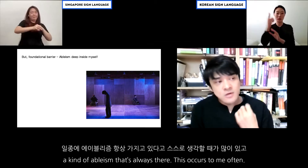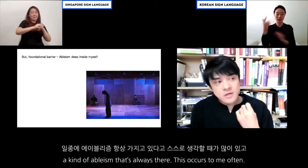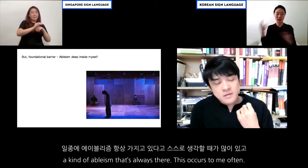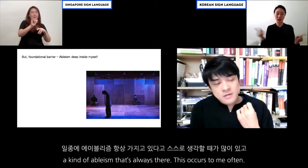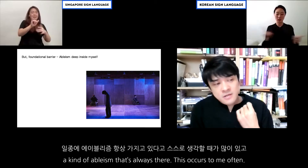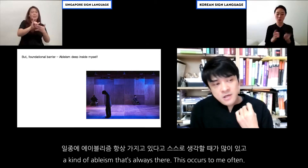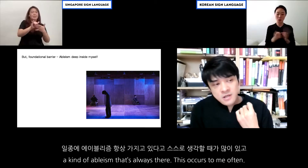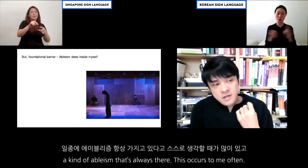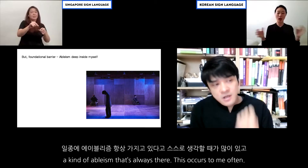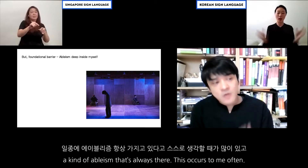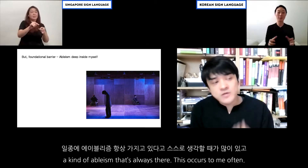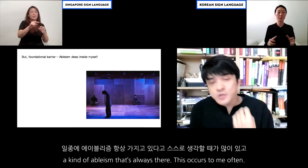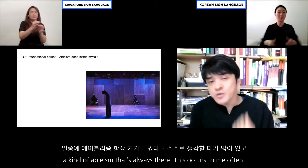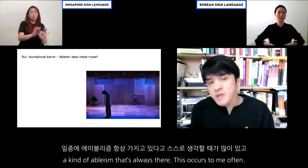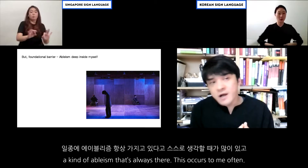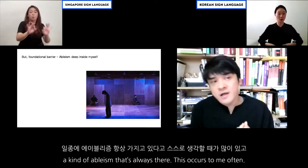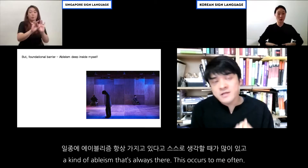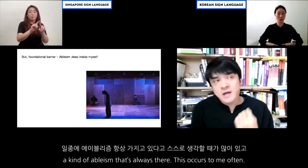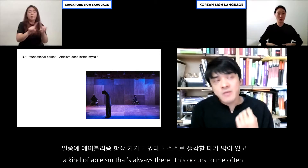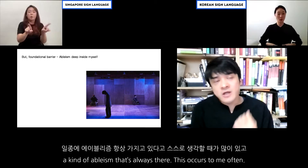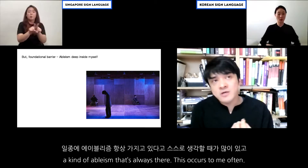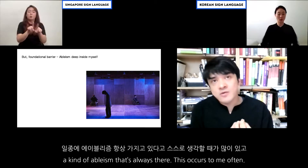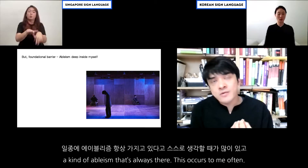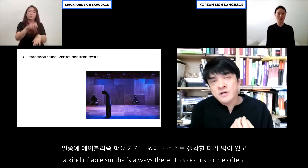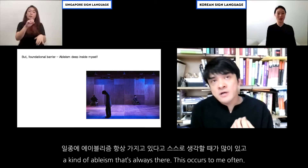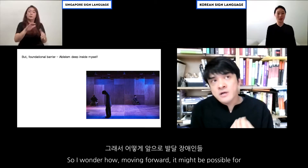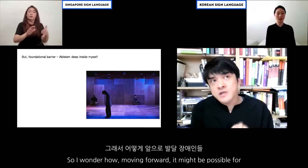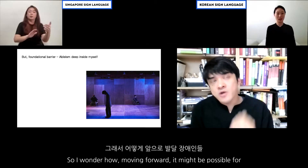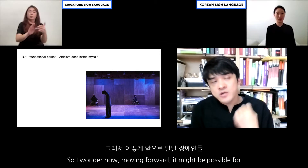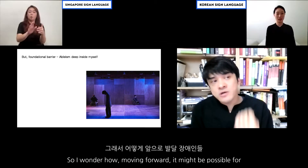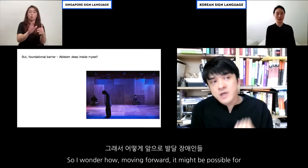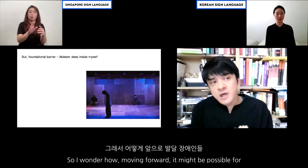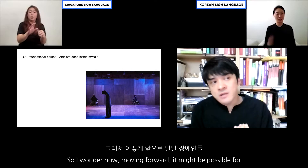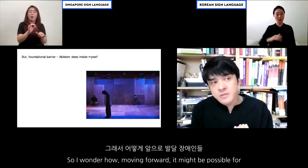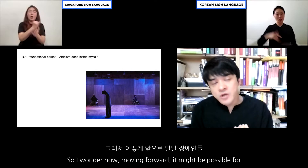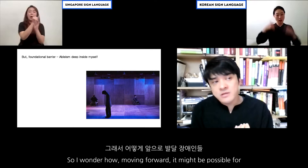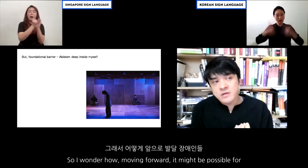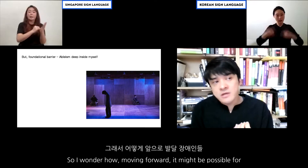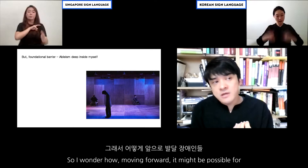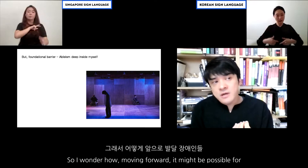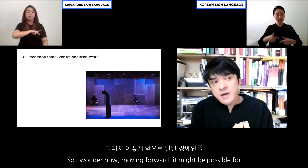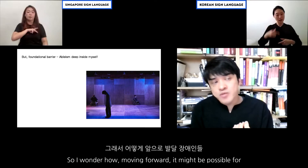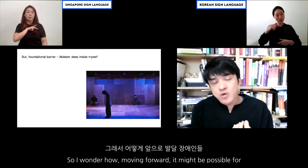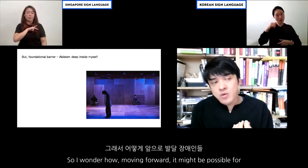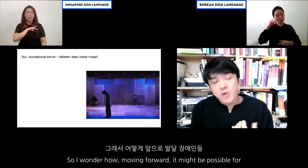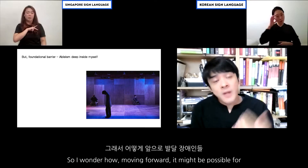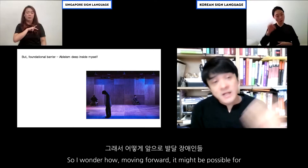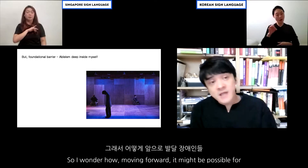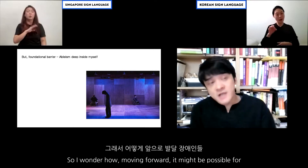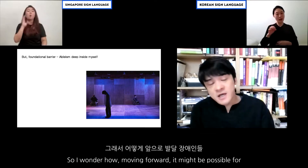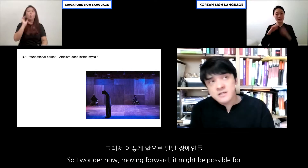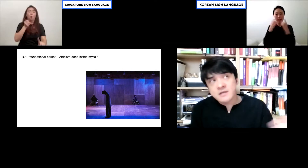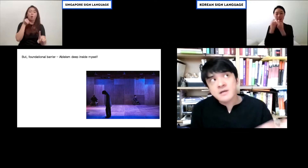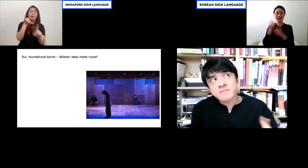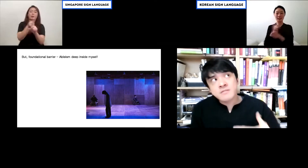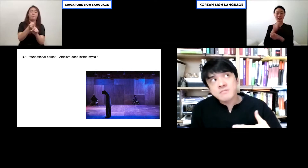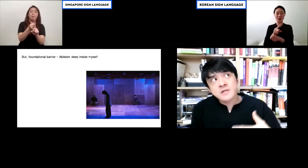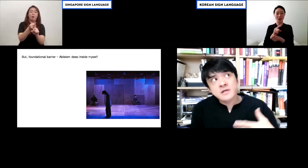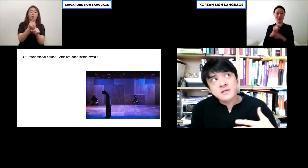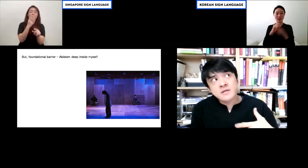가지고 있다고 스스로 생각할 때가 많이 있고 그래서 어떻게 그러면 앞으로 뭐